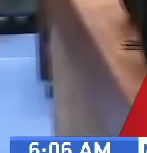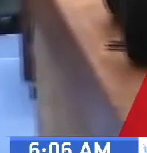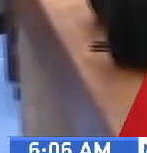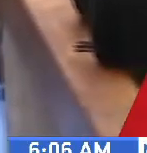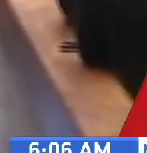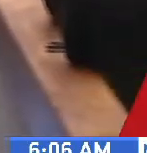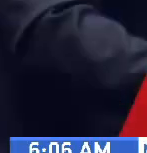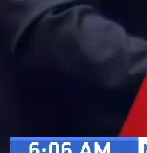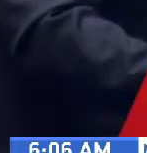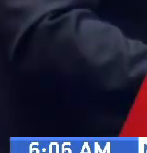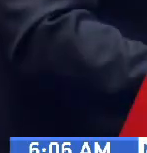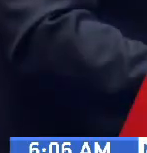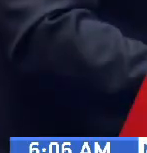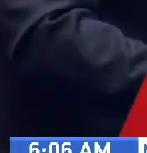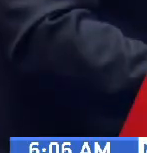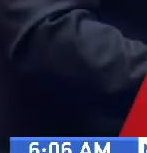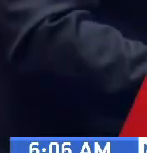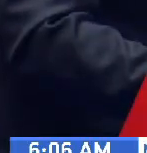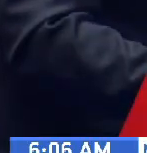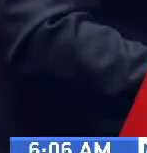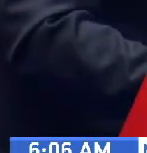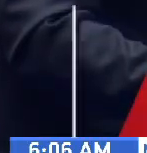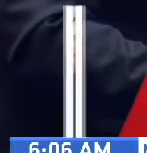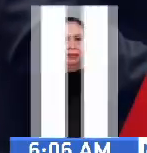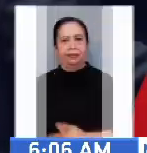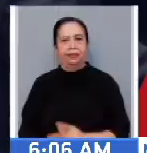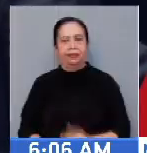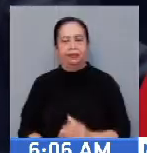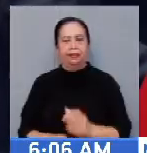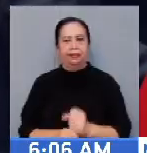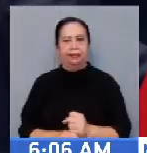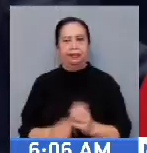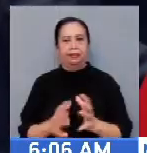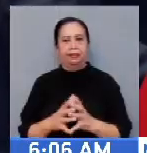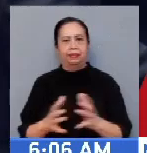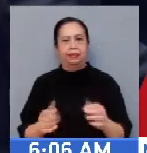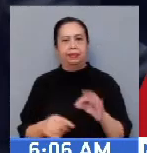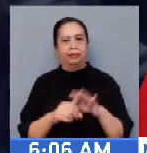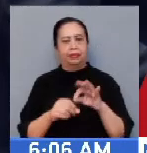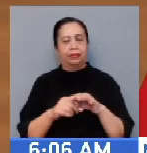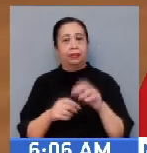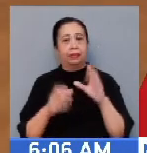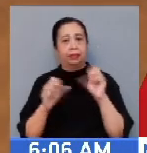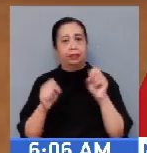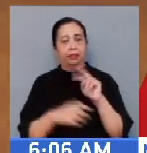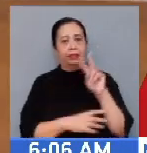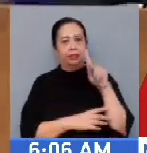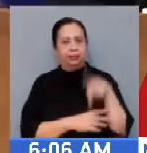1986 EDSA People Power na nakakuha ng majority vote ang President-elect at Vice President-elect.